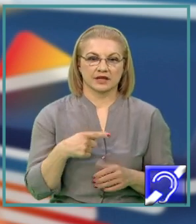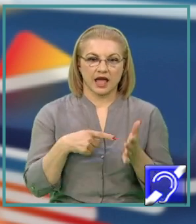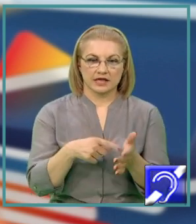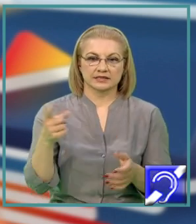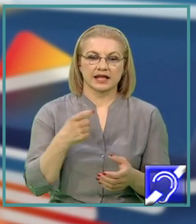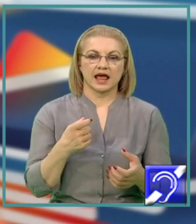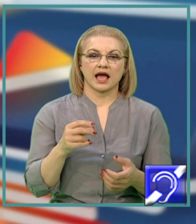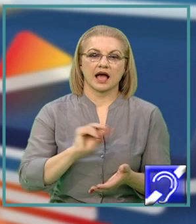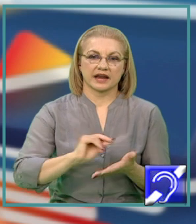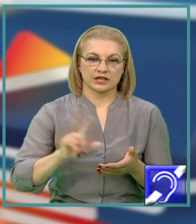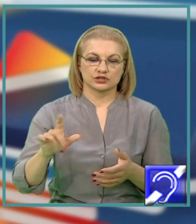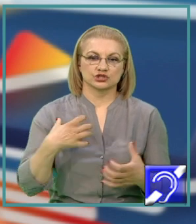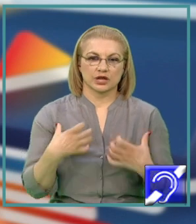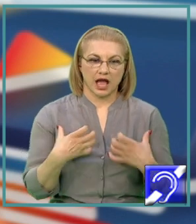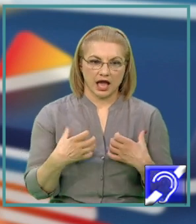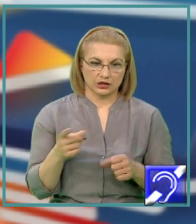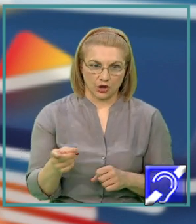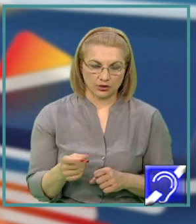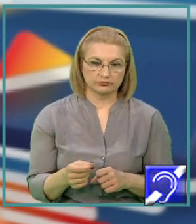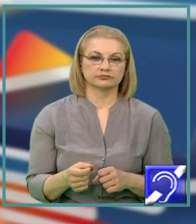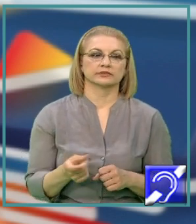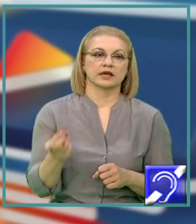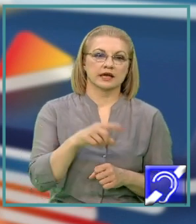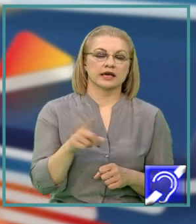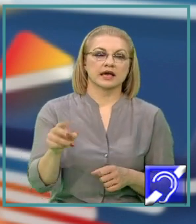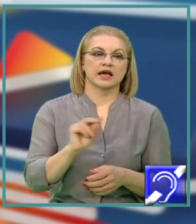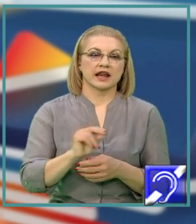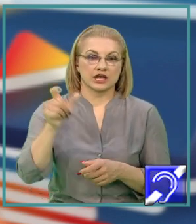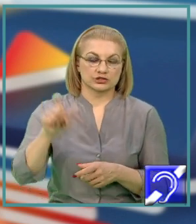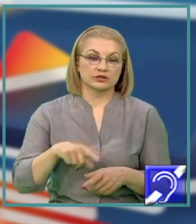regizorul și actorii. Regizorul care trebuie să le indice